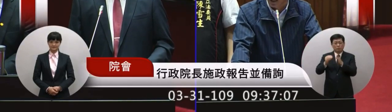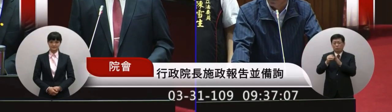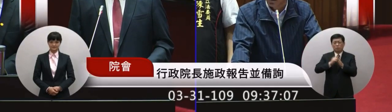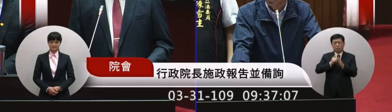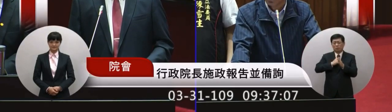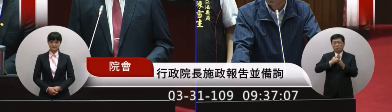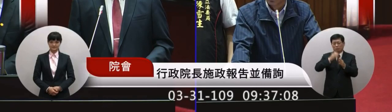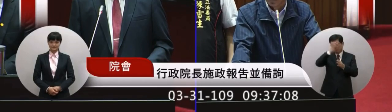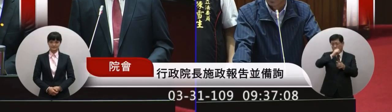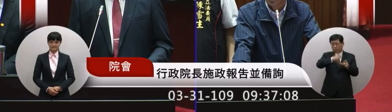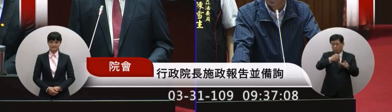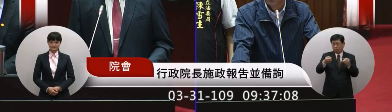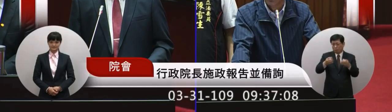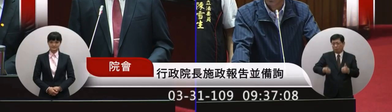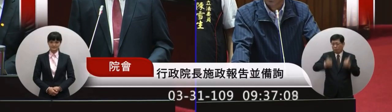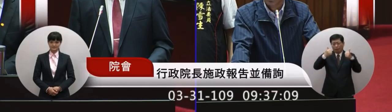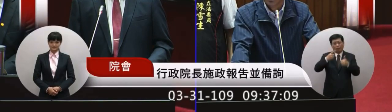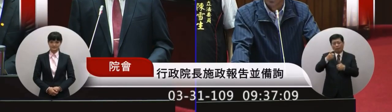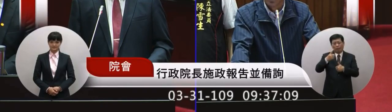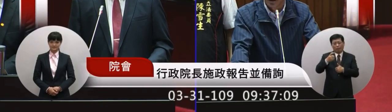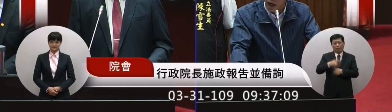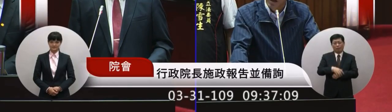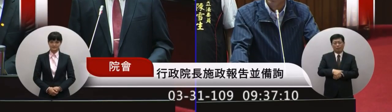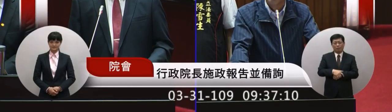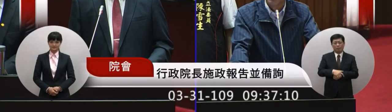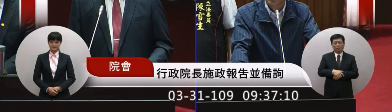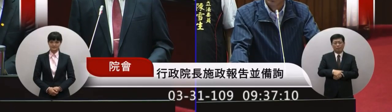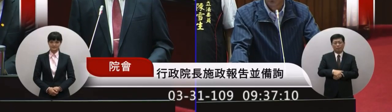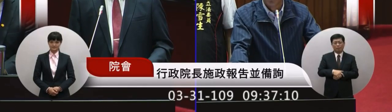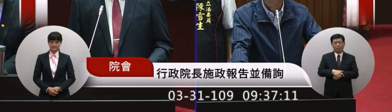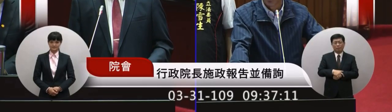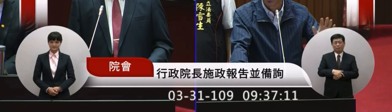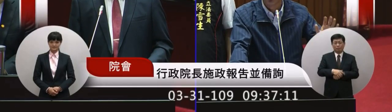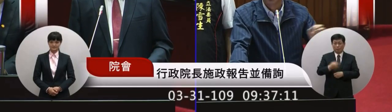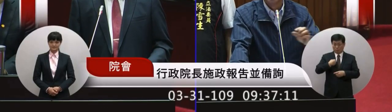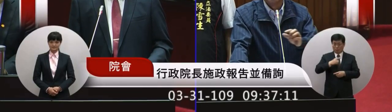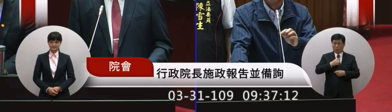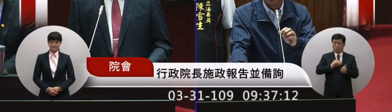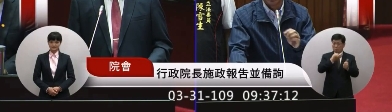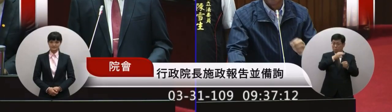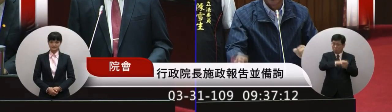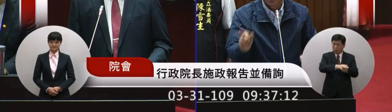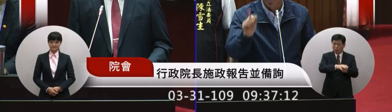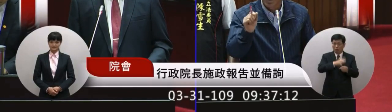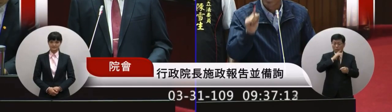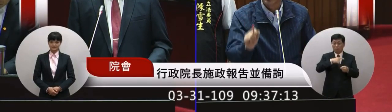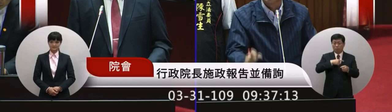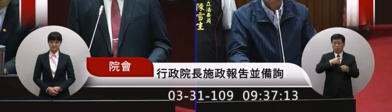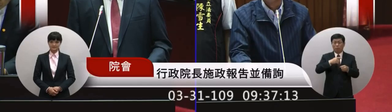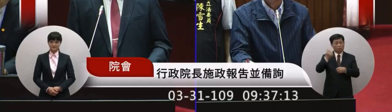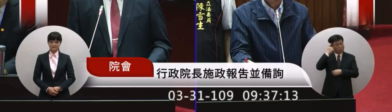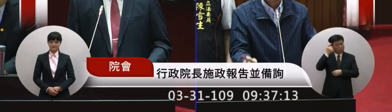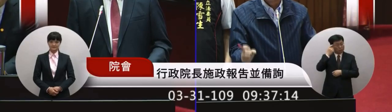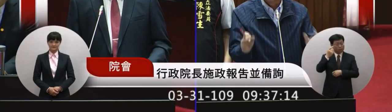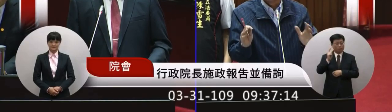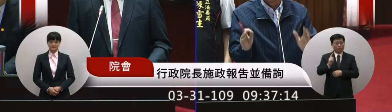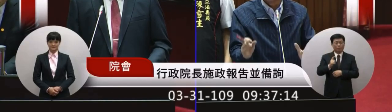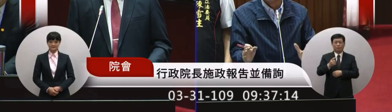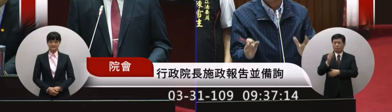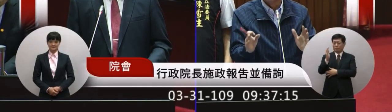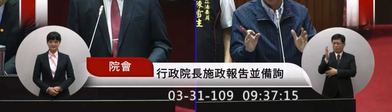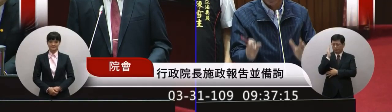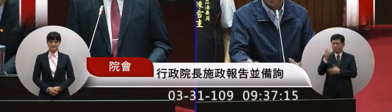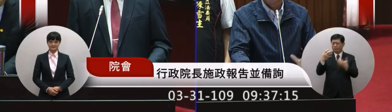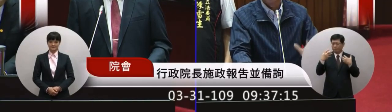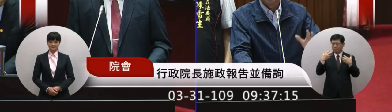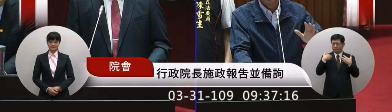业者达成一个协议，就我们补助。哎，观念是这样子，政